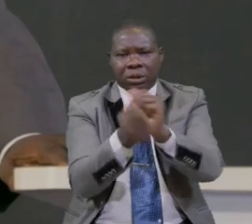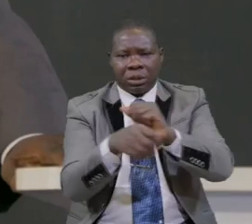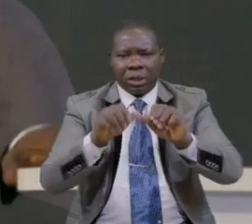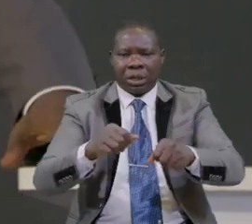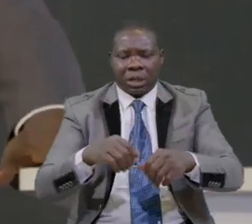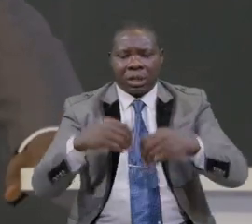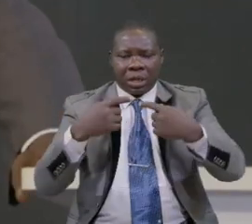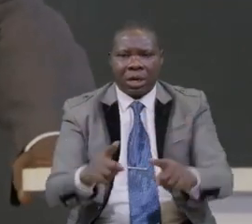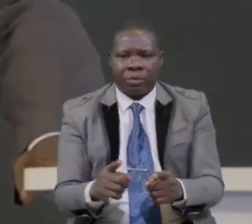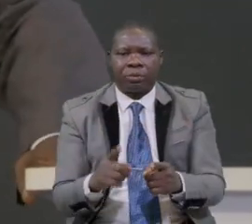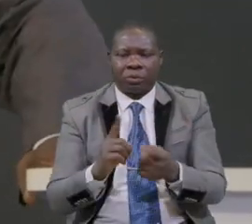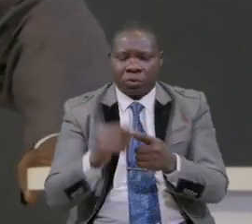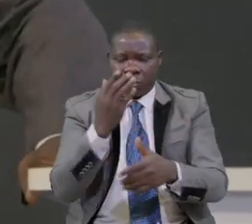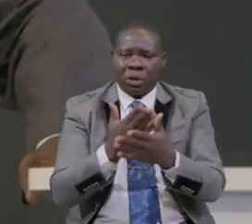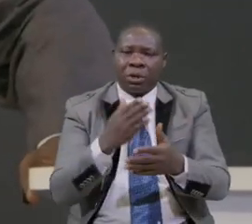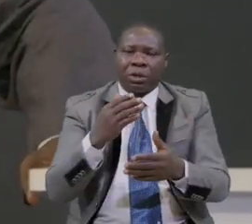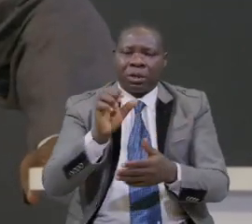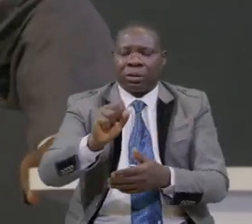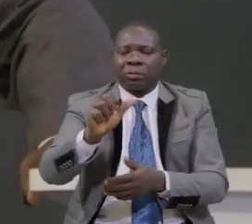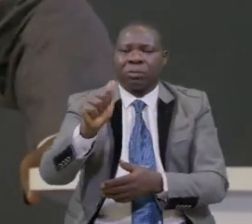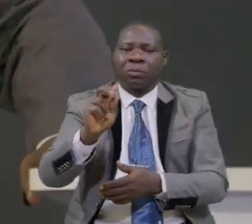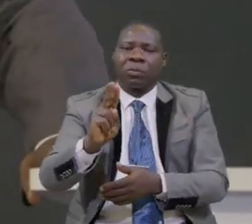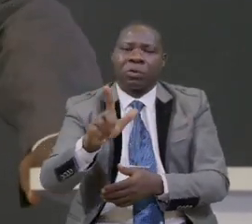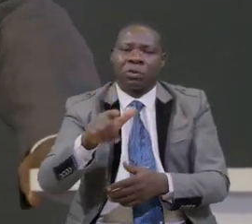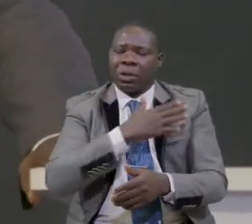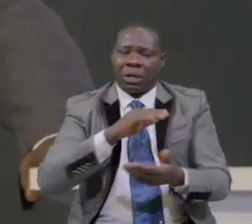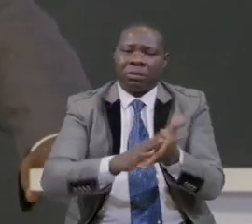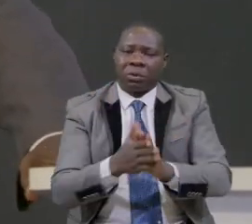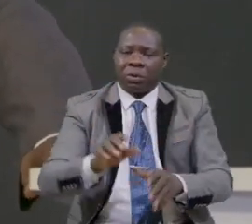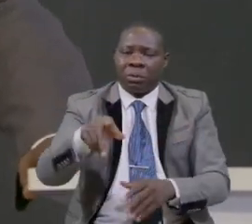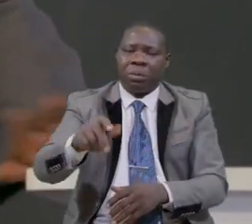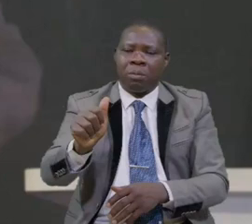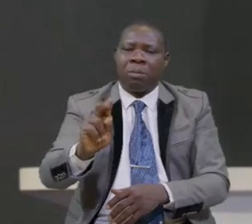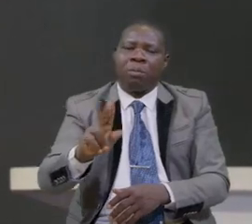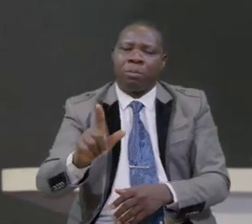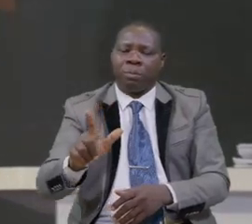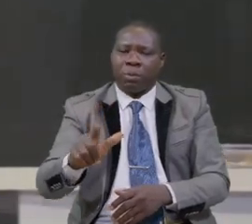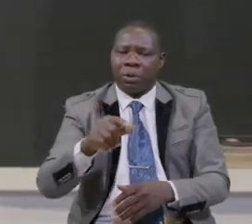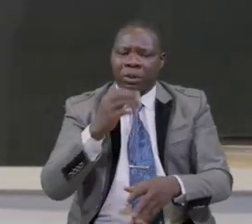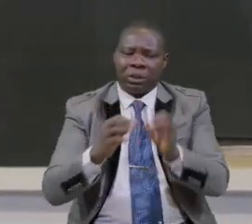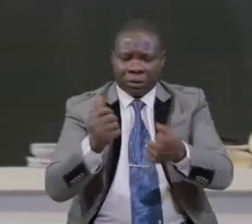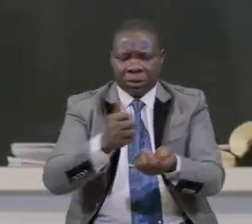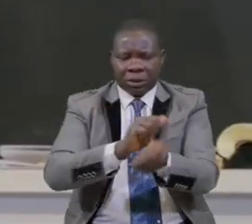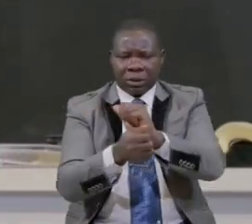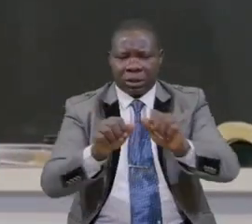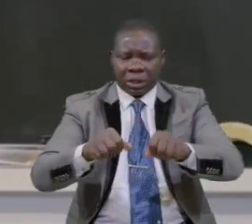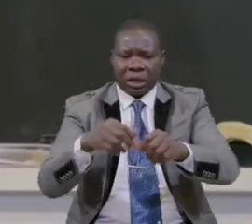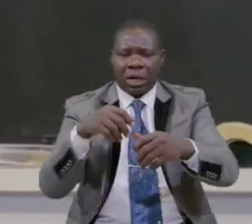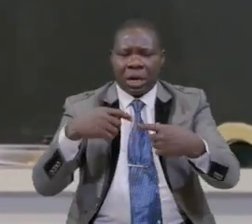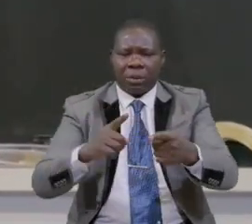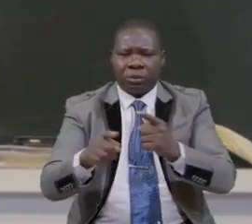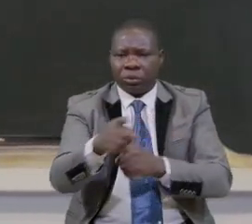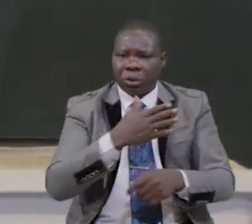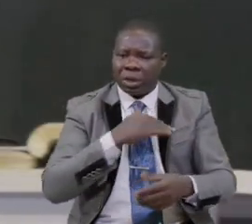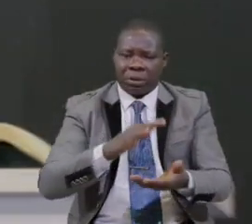Saül. Il est devenu un Saul qui est devenu un homme, et Paul. Et un changement peut venir pour que tu sois l'homme que tu dois être. Un changement peut arriver à ta